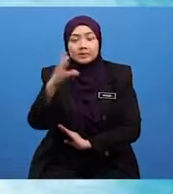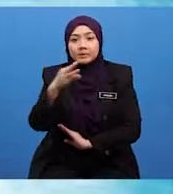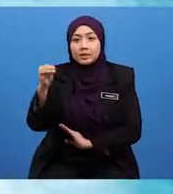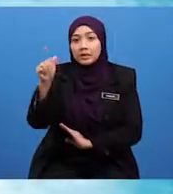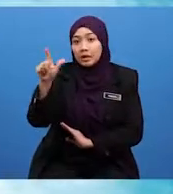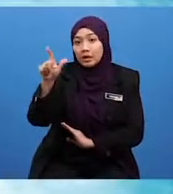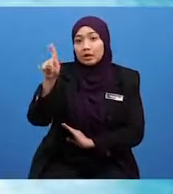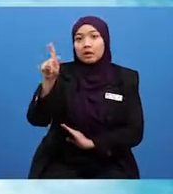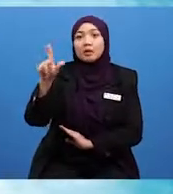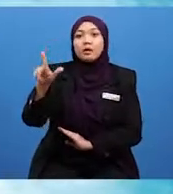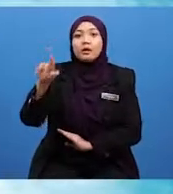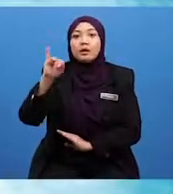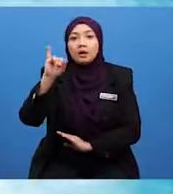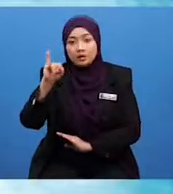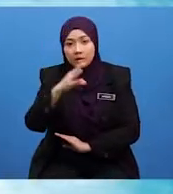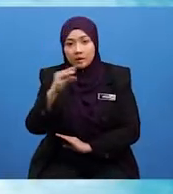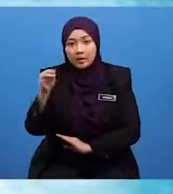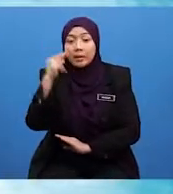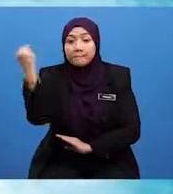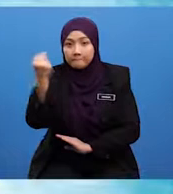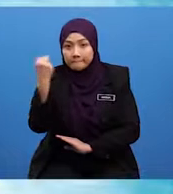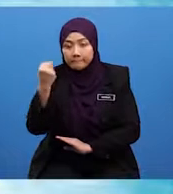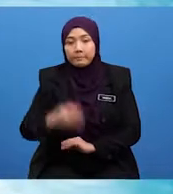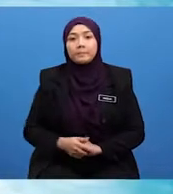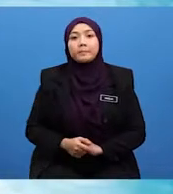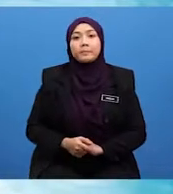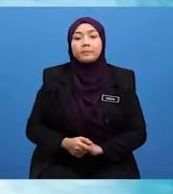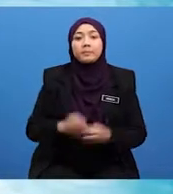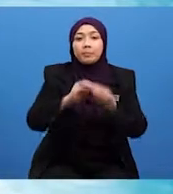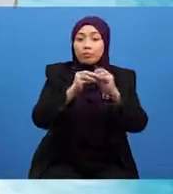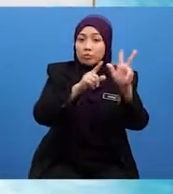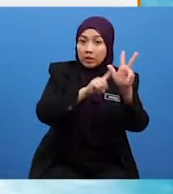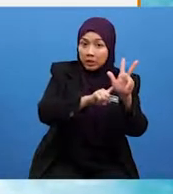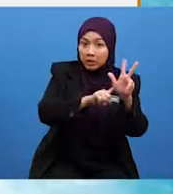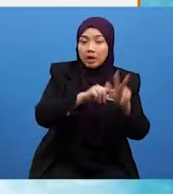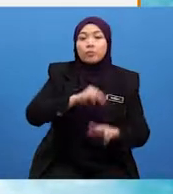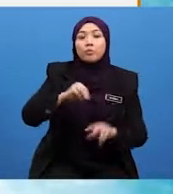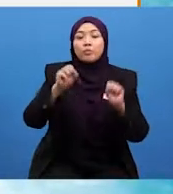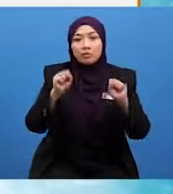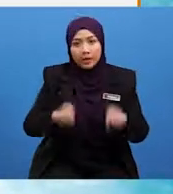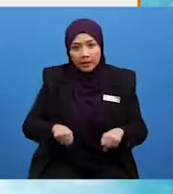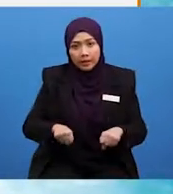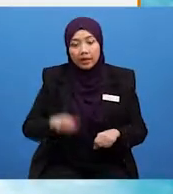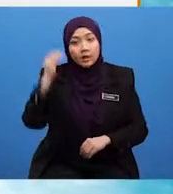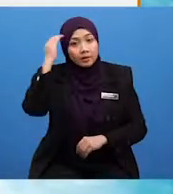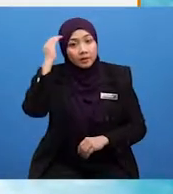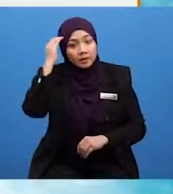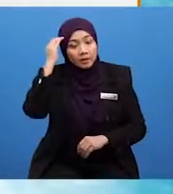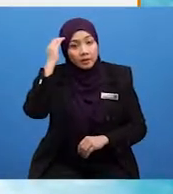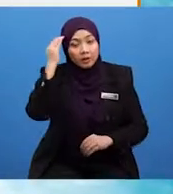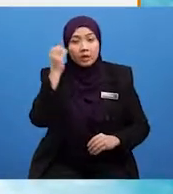dan neutral. Dan yang ketiga, murid-murid boleh mengitlak sifat